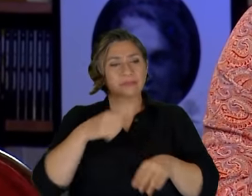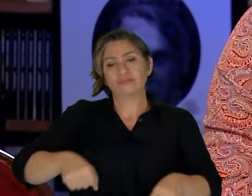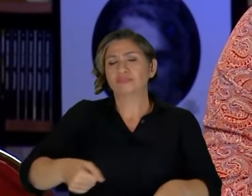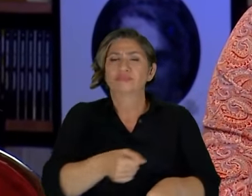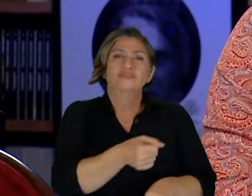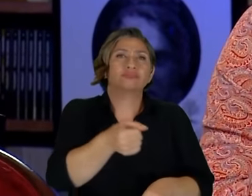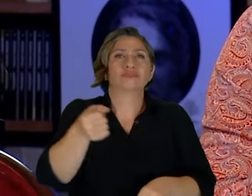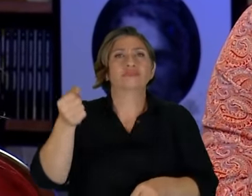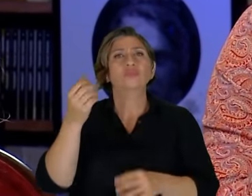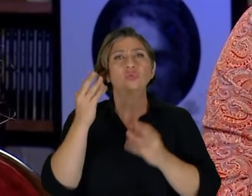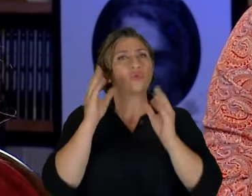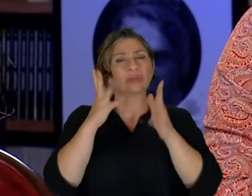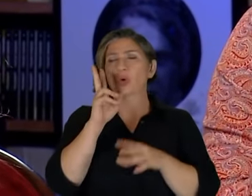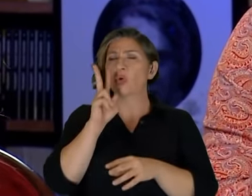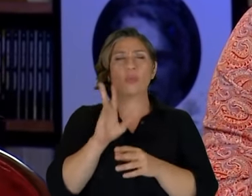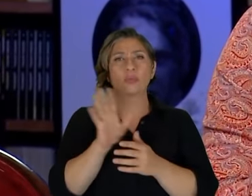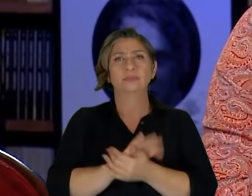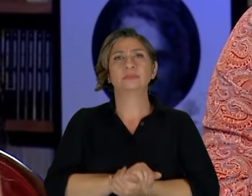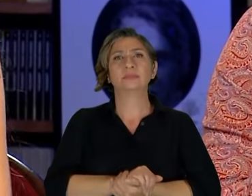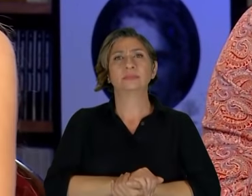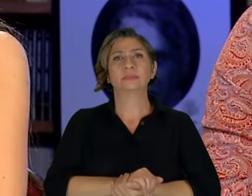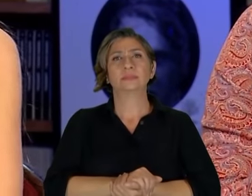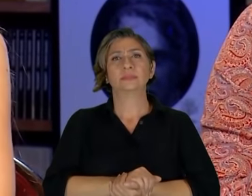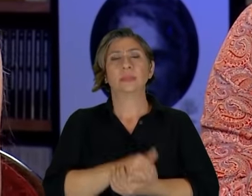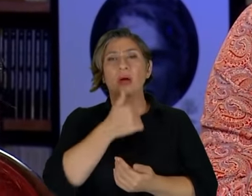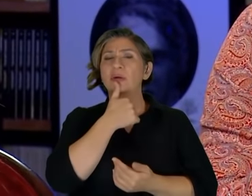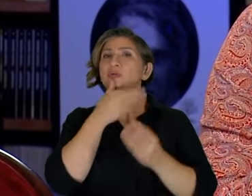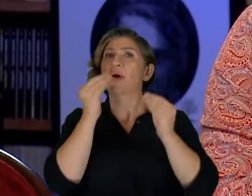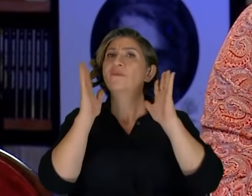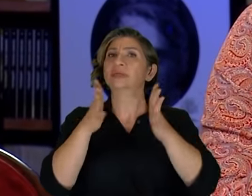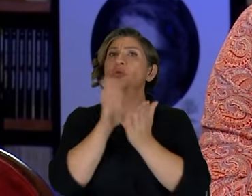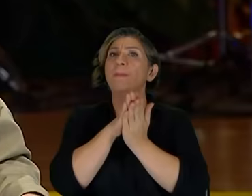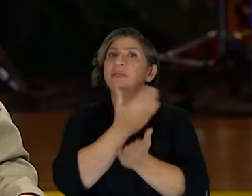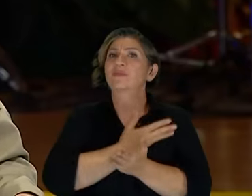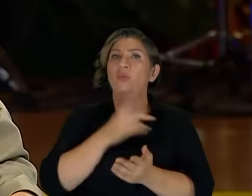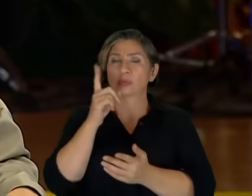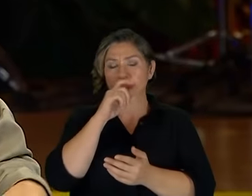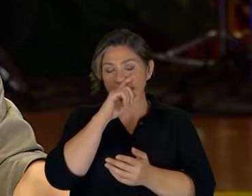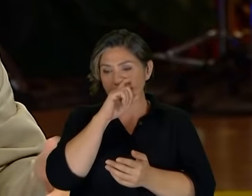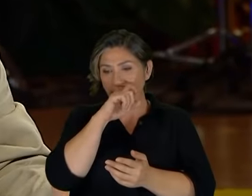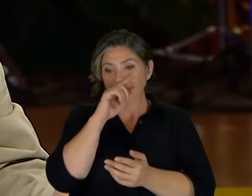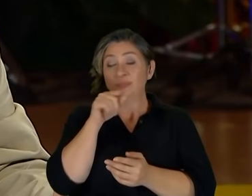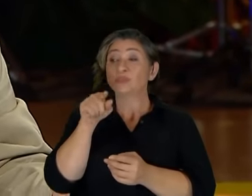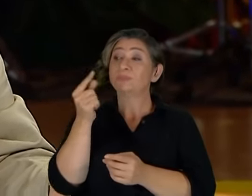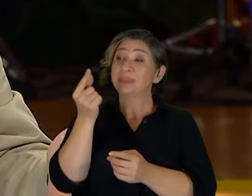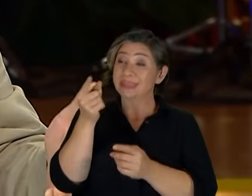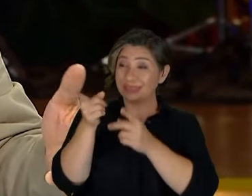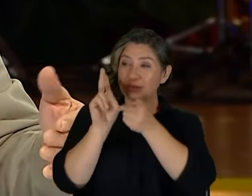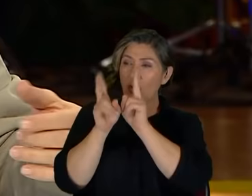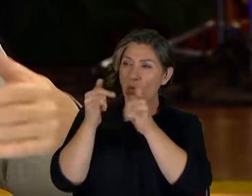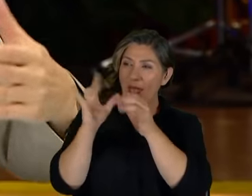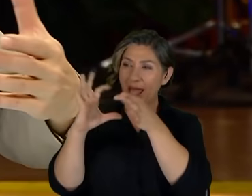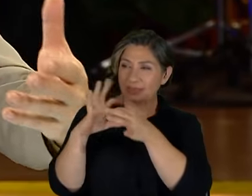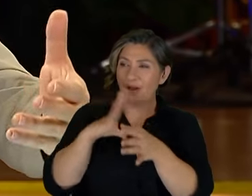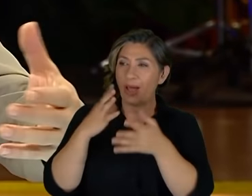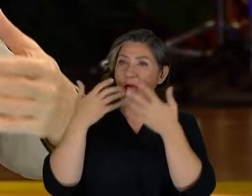ve düşkünlüğü olan kişiler görmüyorum açıkçası. Evet. Erkekler bayağı bir düşkün aslında orada. Peki bu biraz da sizin oyunla alakası var mı